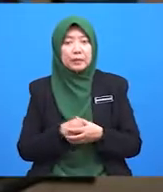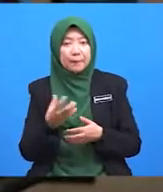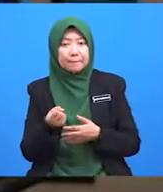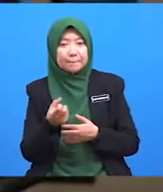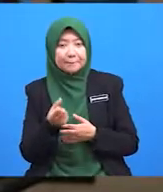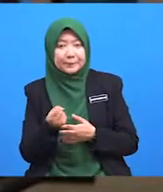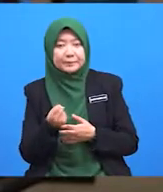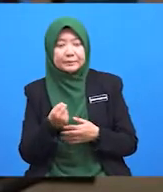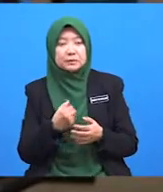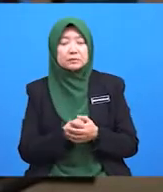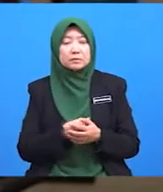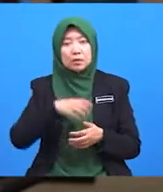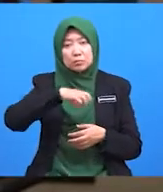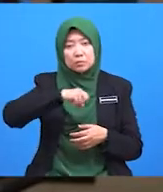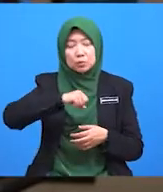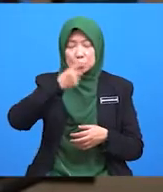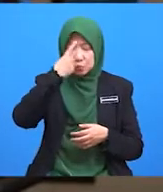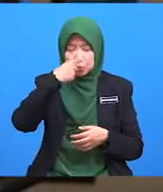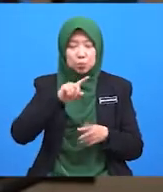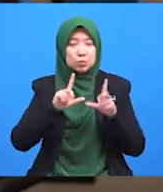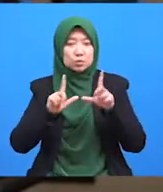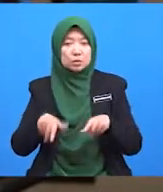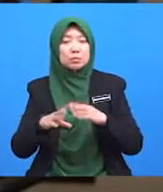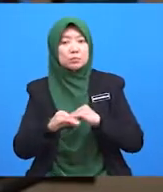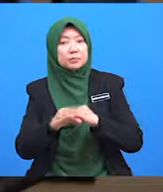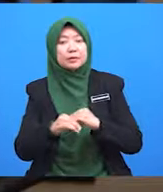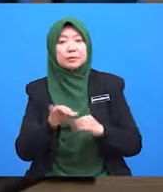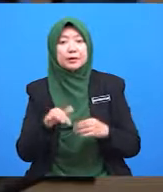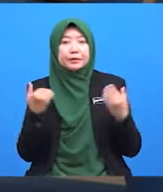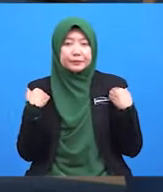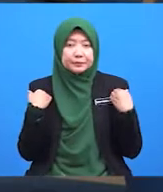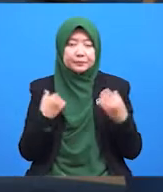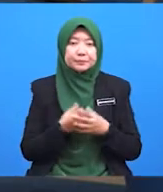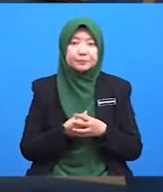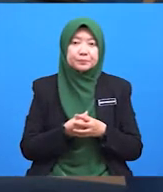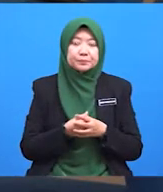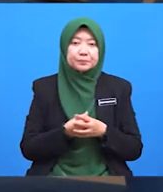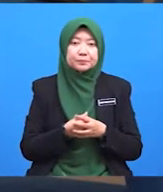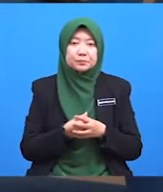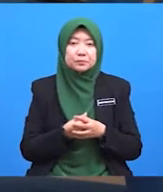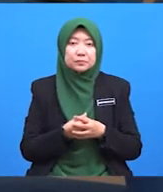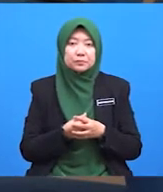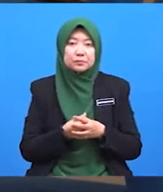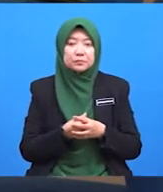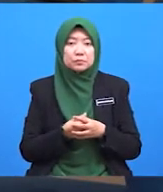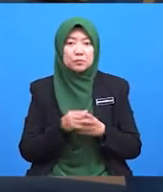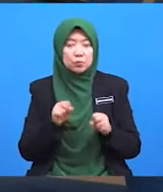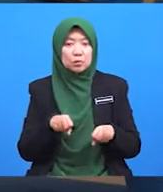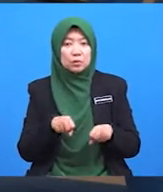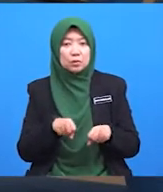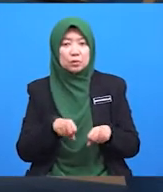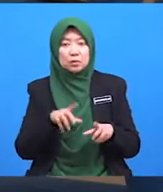Basahkan sarung atau span untuk meletakkan pad yang sedia ada. Sarung ini boleh juga direndam di